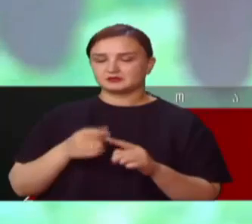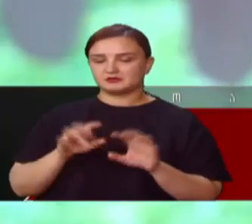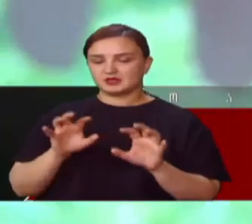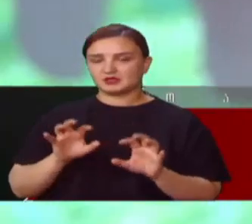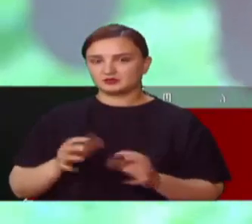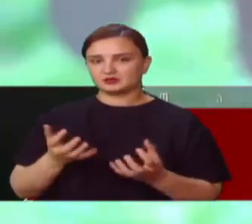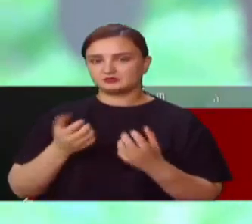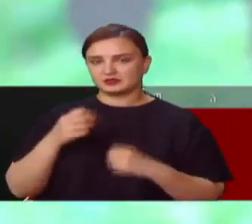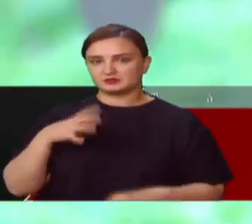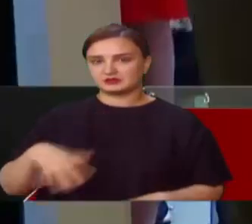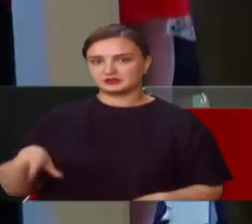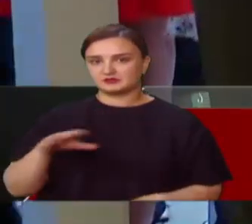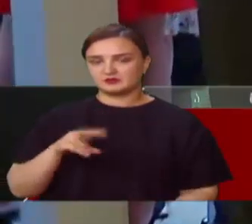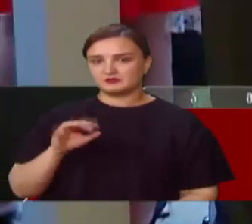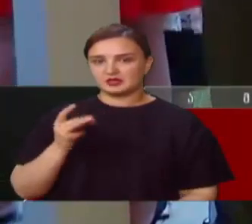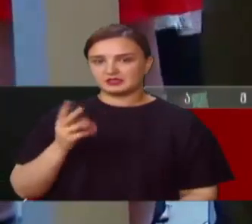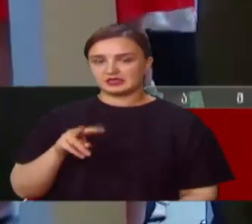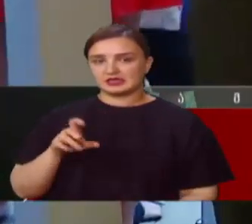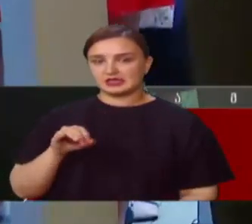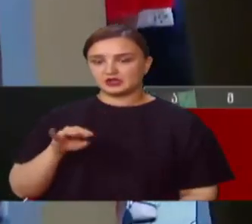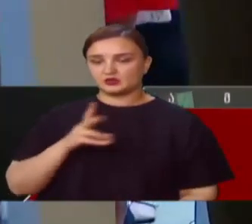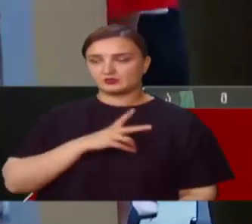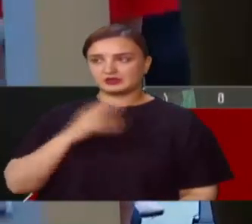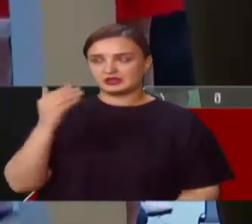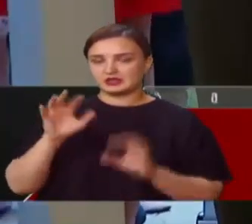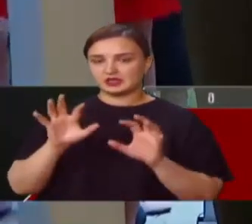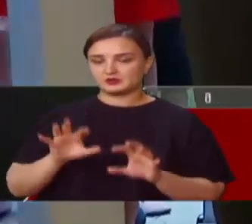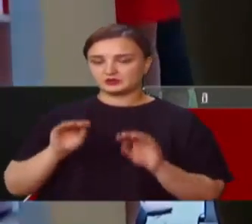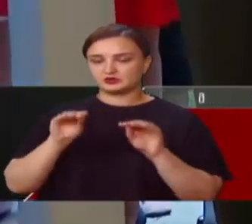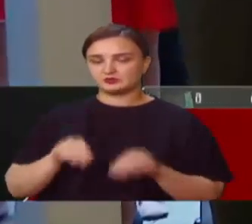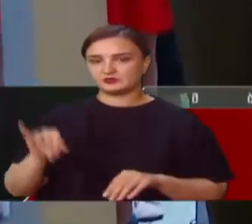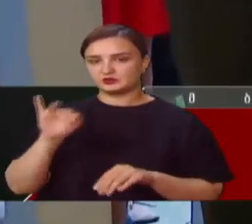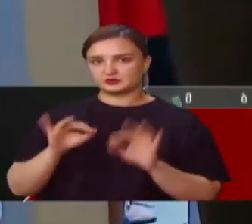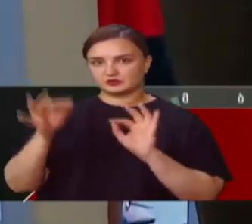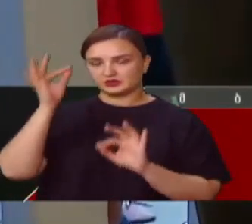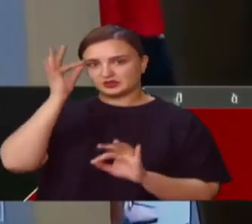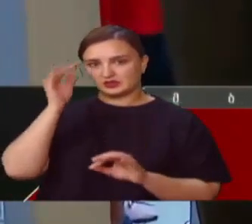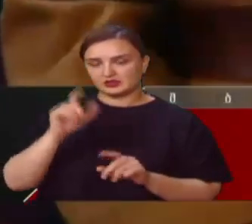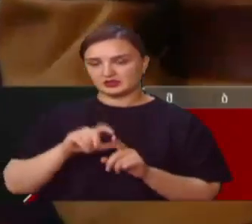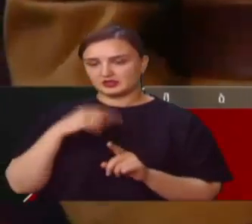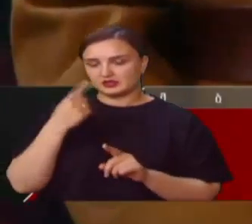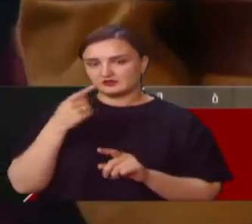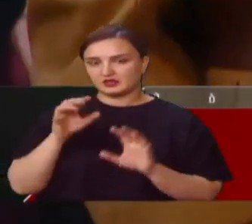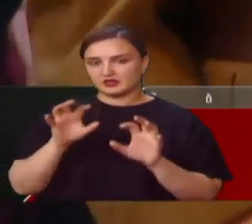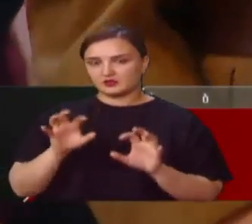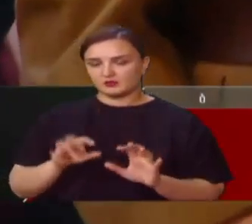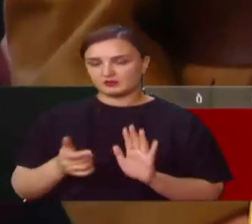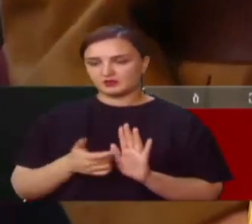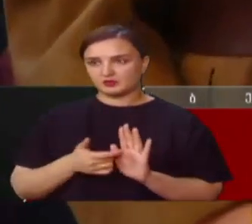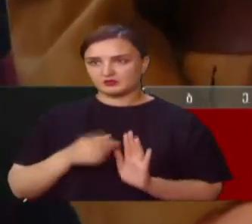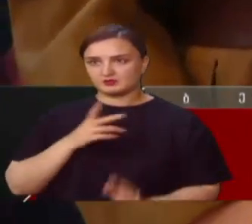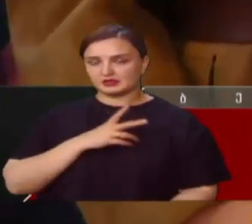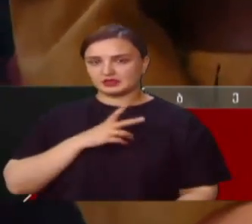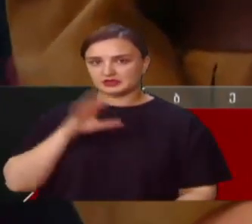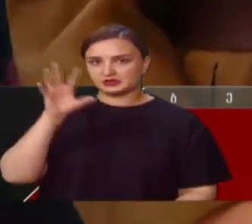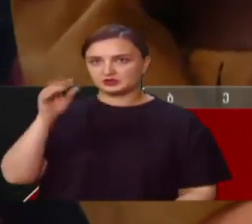კანონის მიღებას საქართველოში? მარკ კლეიტონმა ბრიტანული კანონის შემუშავების ისტორია გაიხსენა და აღნიშნა, რომ კანონ დებლობა, რომელიც დიდ